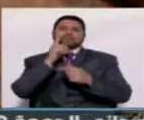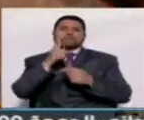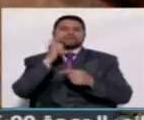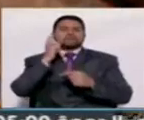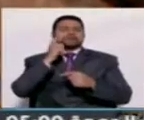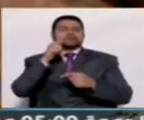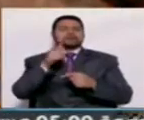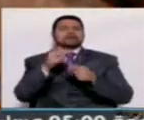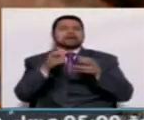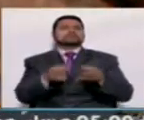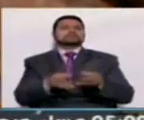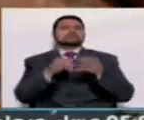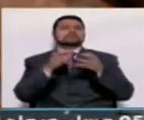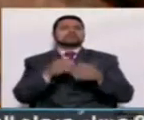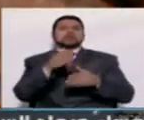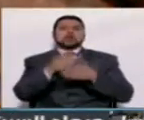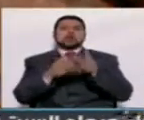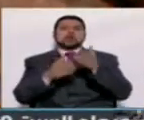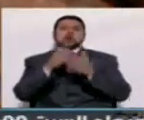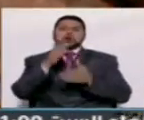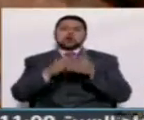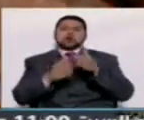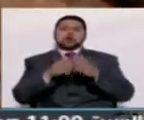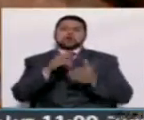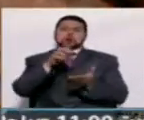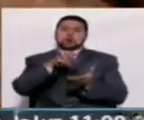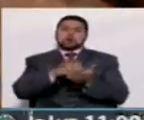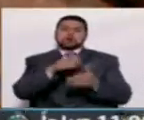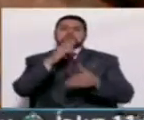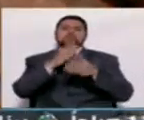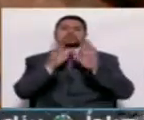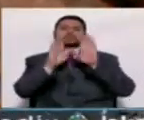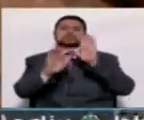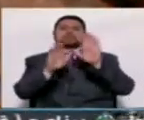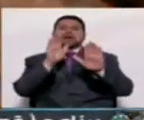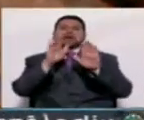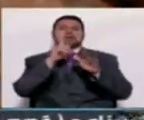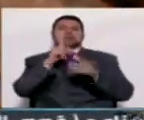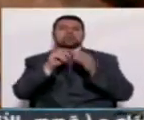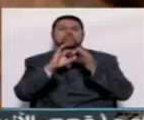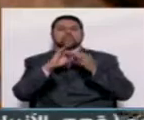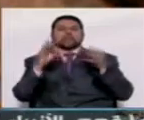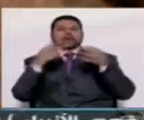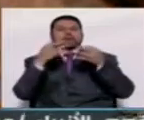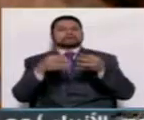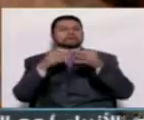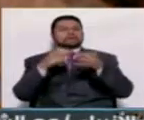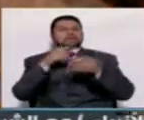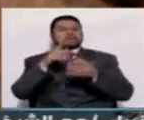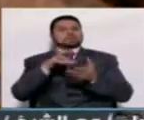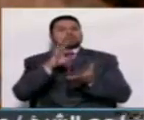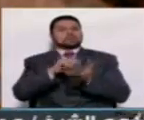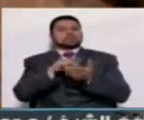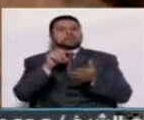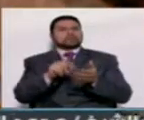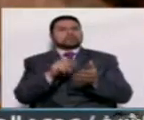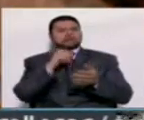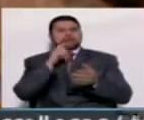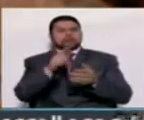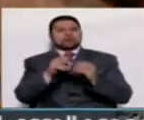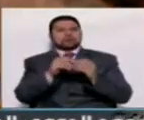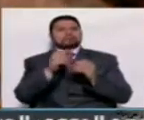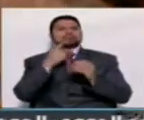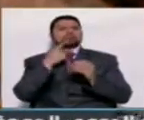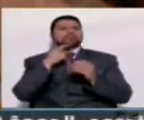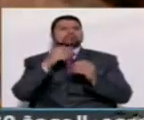نتذكر قصة سيدنا إبراهيم وسيدنا إسماعيل. ما هذه القصة وكيف نشأت؟ عندما